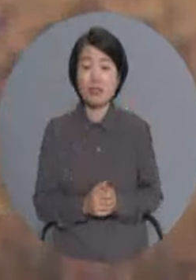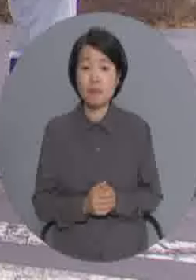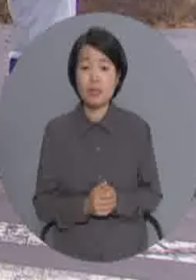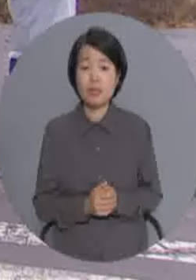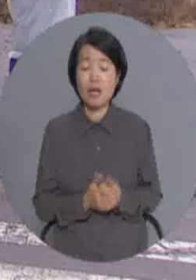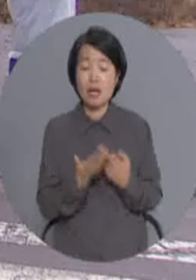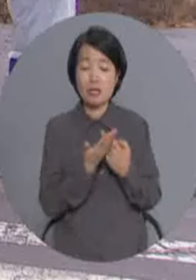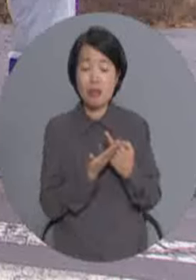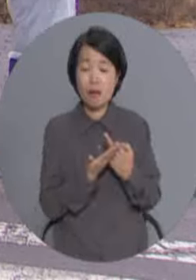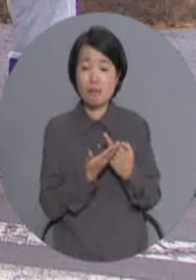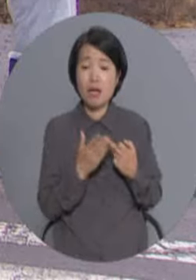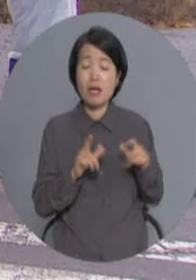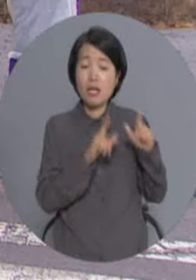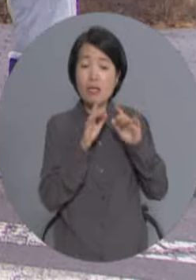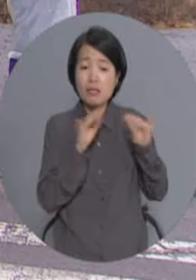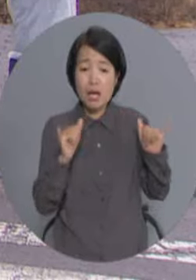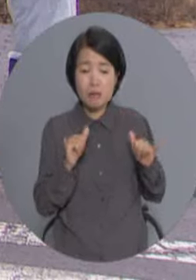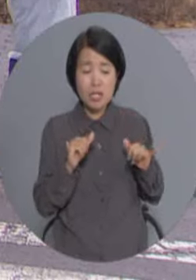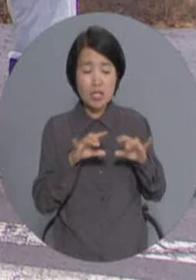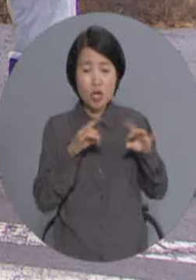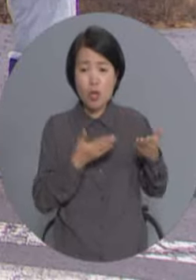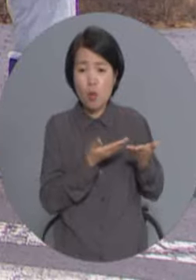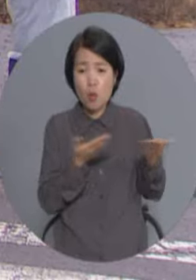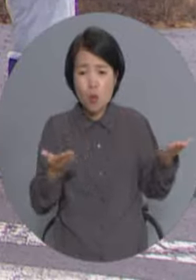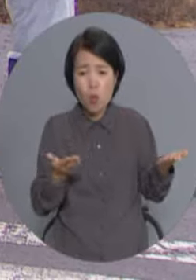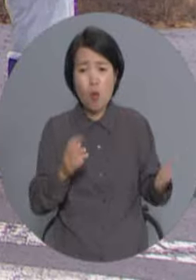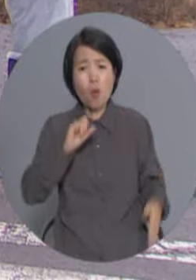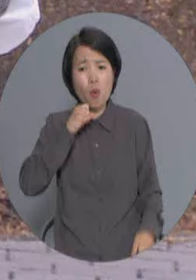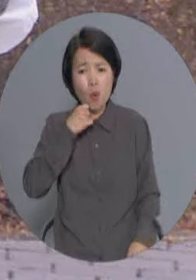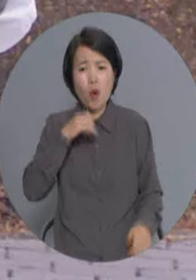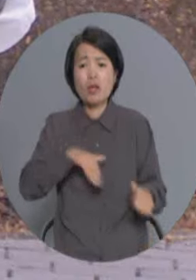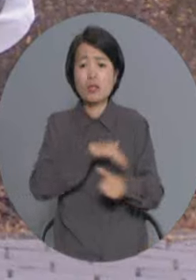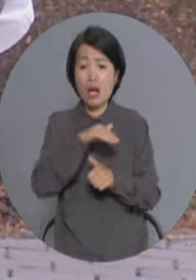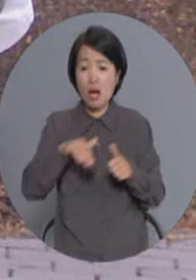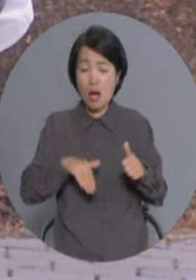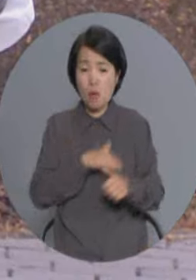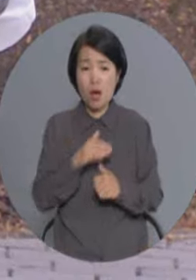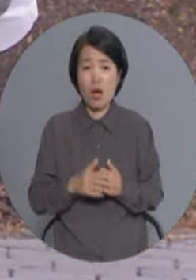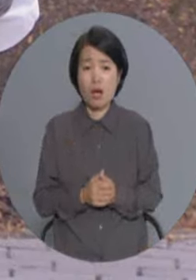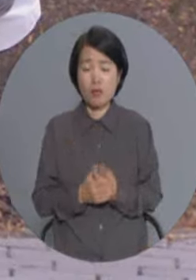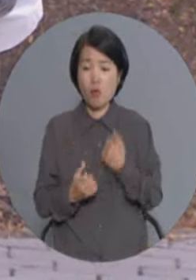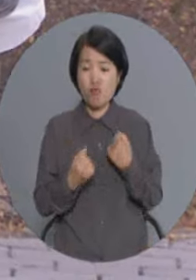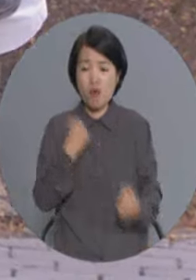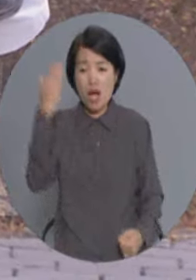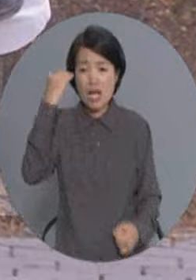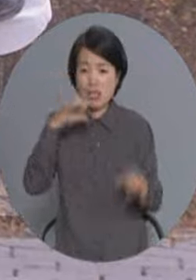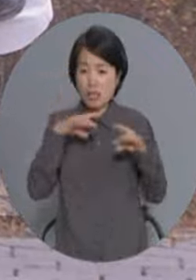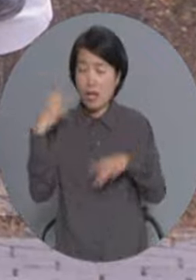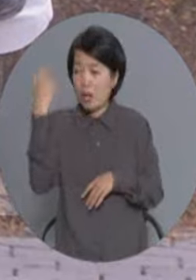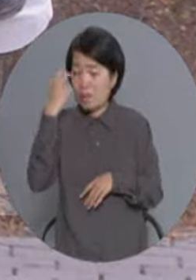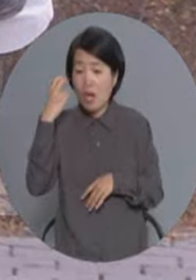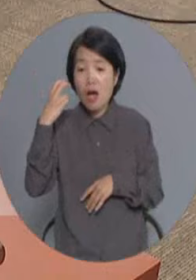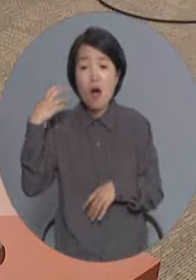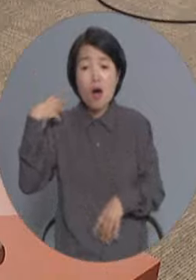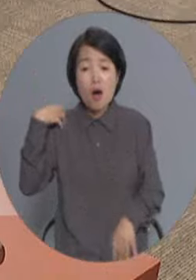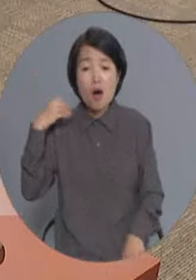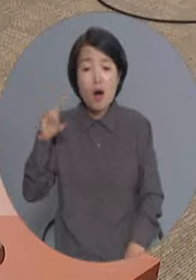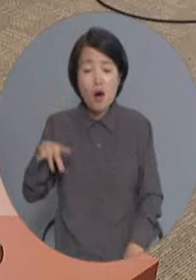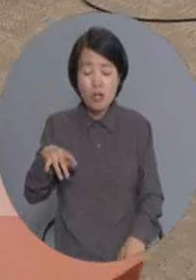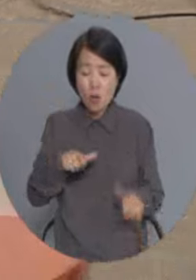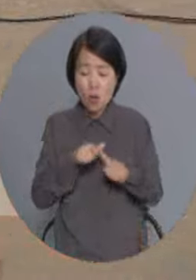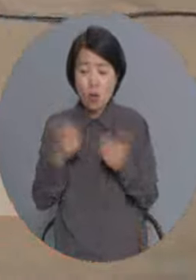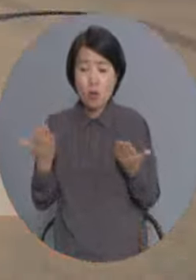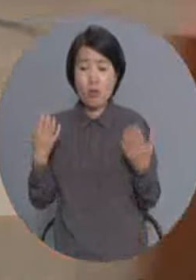섬 주민들의 안정적인 전력 공급에 차지를 빚을 수도 있는 상황 그런데도 한전을 감시해야 하는 고용노동청이